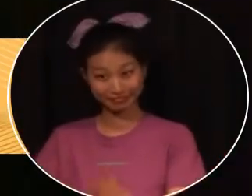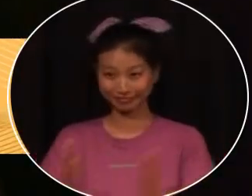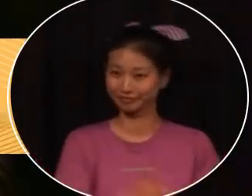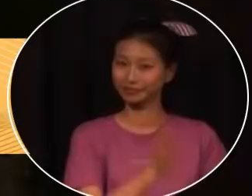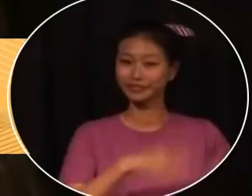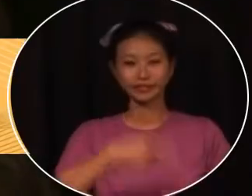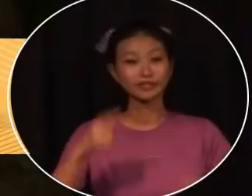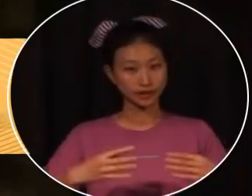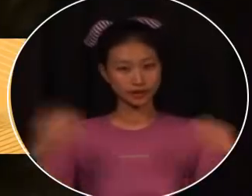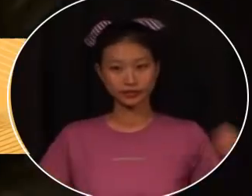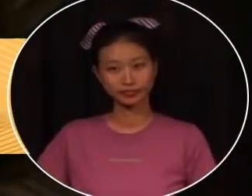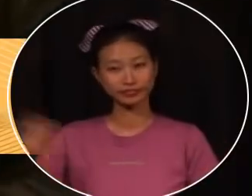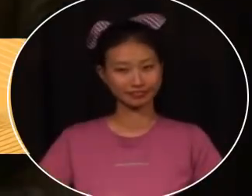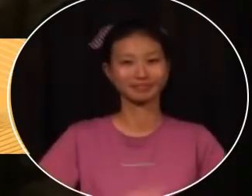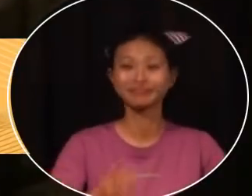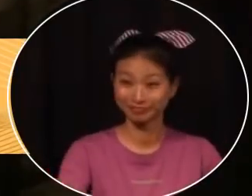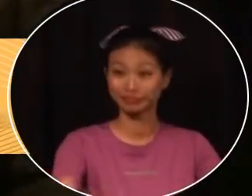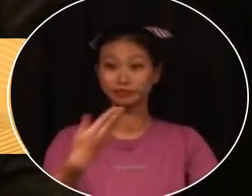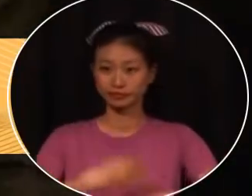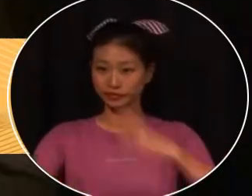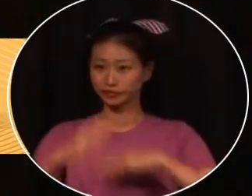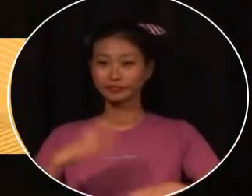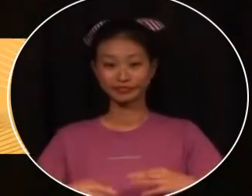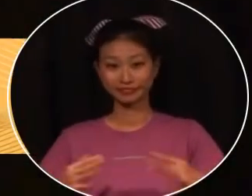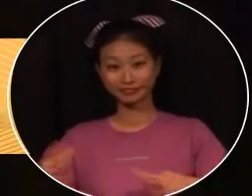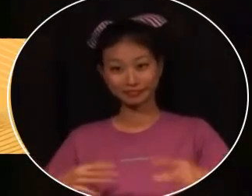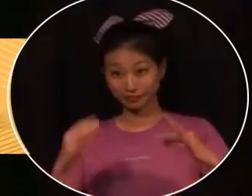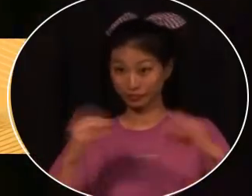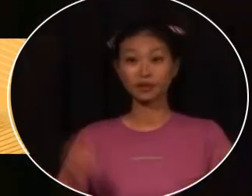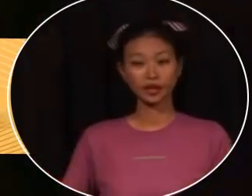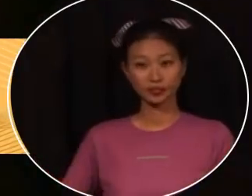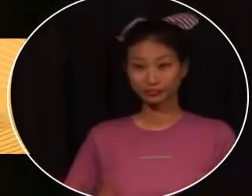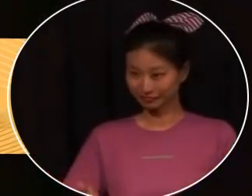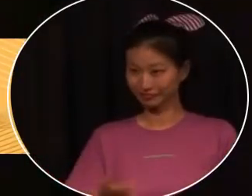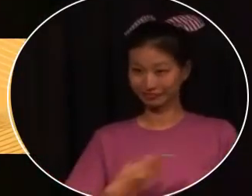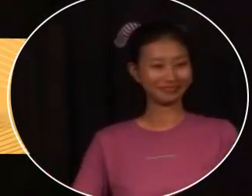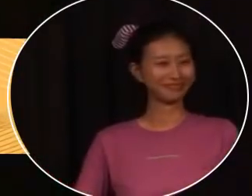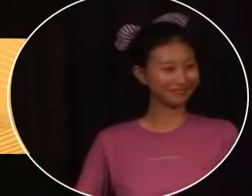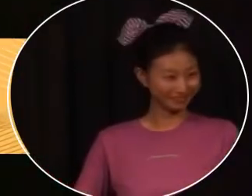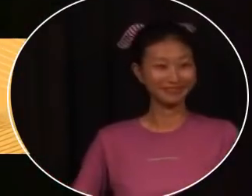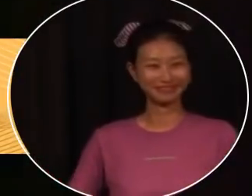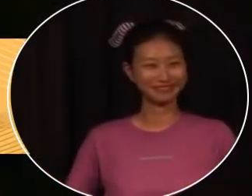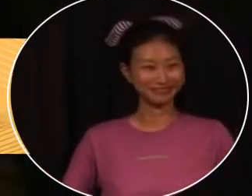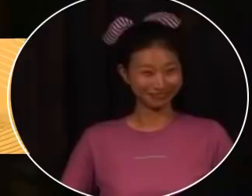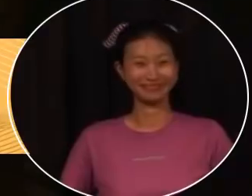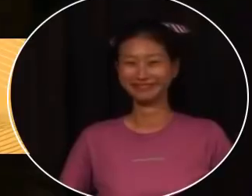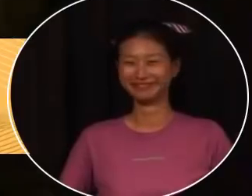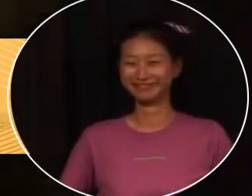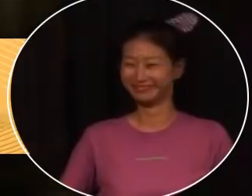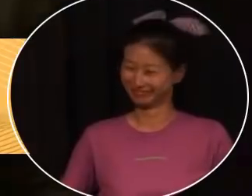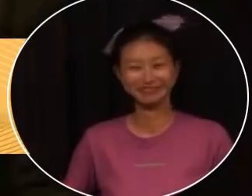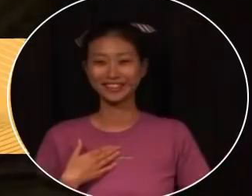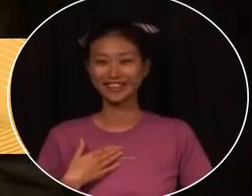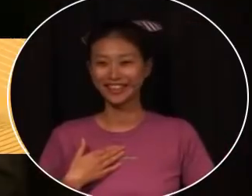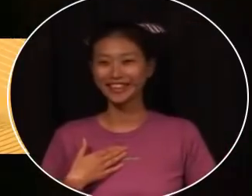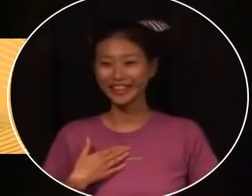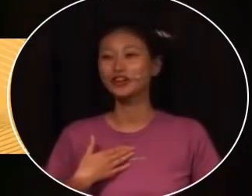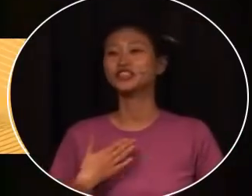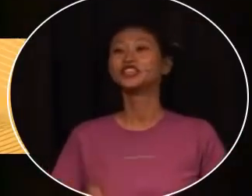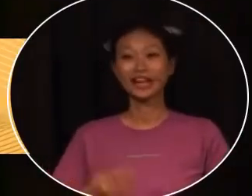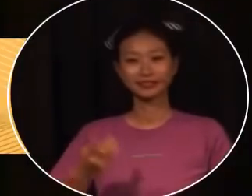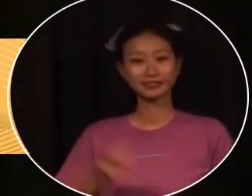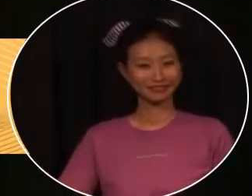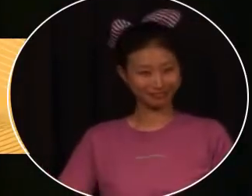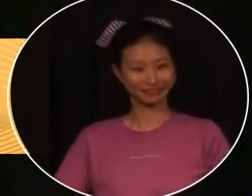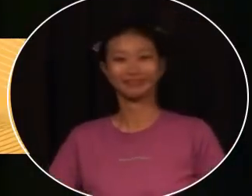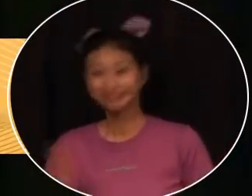对， 光头王好久不见了、啊。 光头王，这就是我的政治决心。今天我不是努力干、苦干、实干，干到